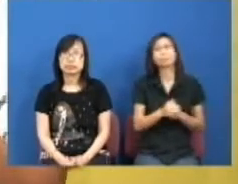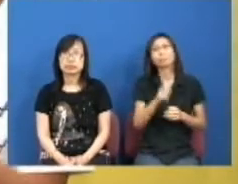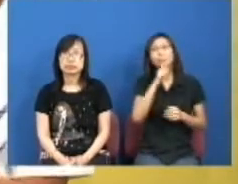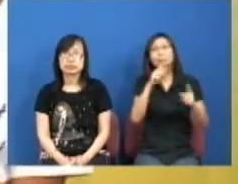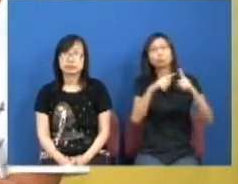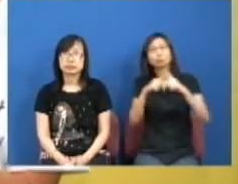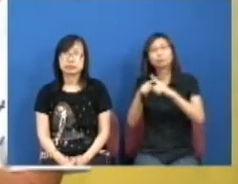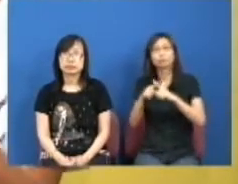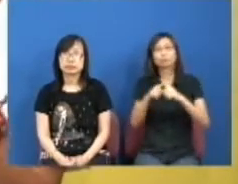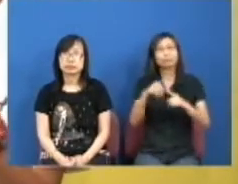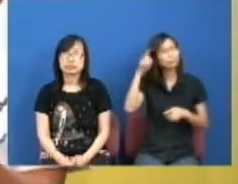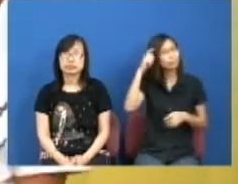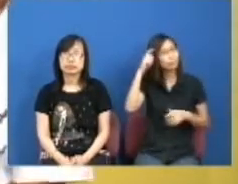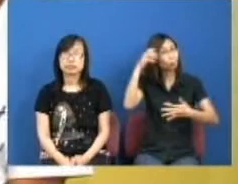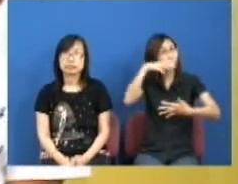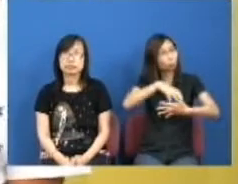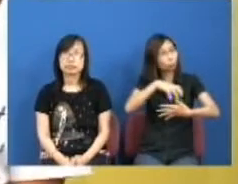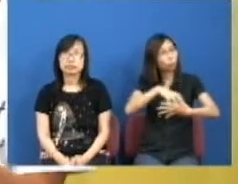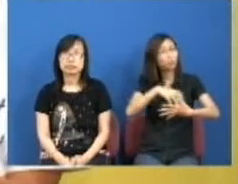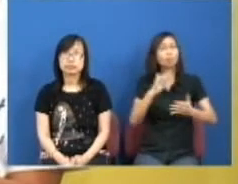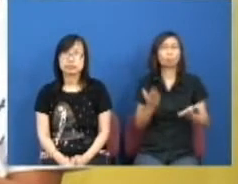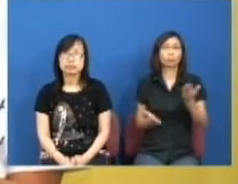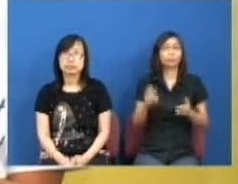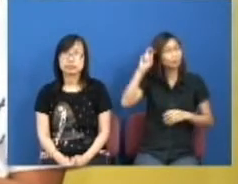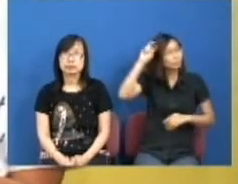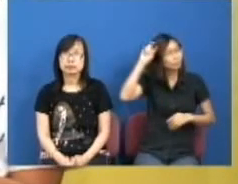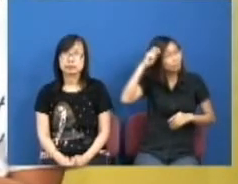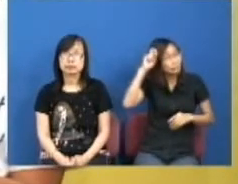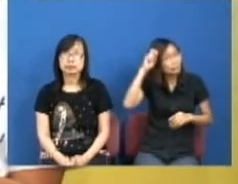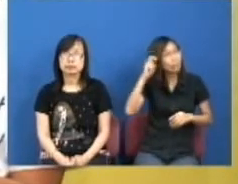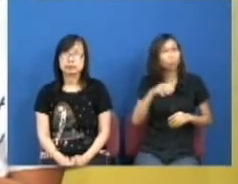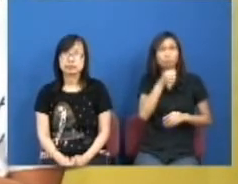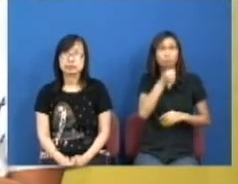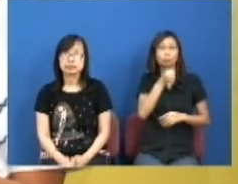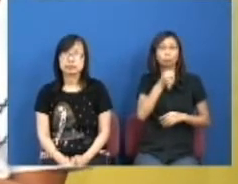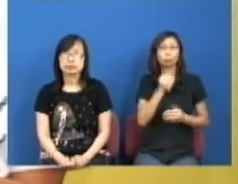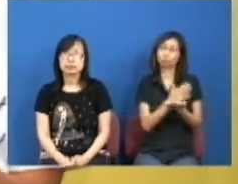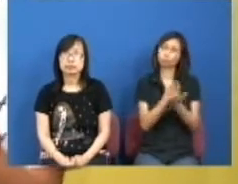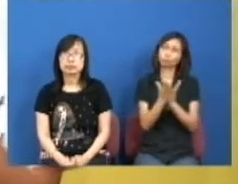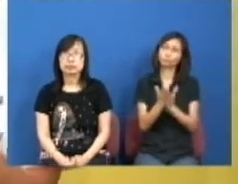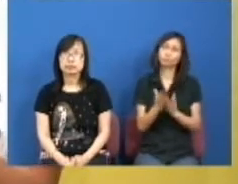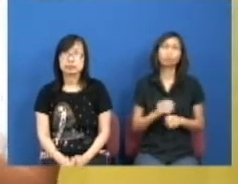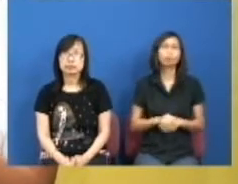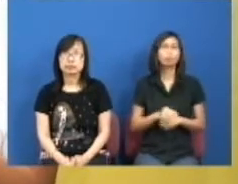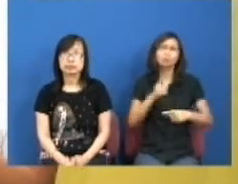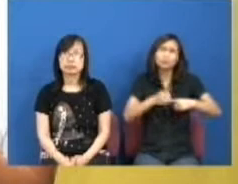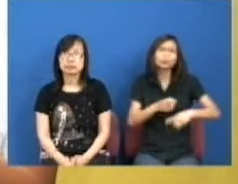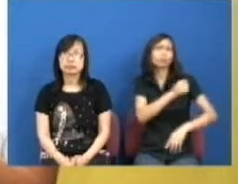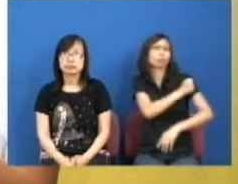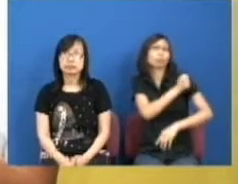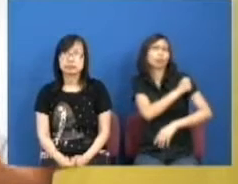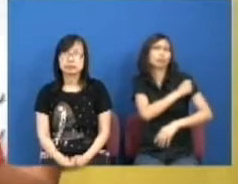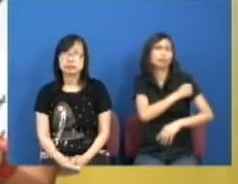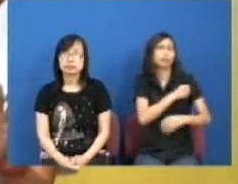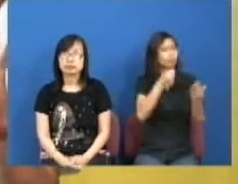內幕少少的一些即是報道或研究，否則的話我們其實很難有一個很實質的證據去到